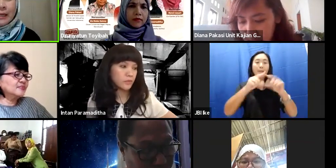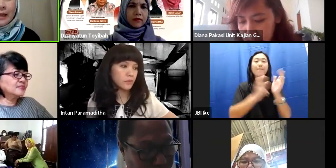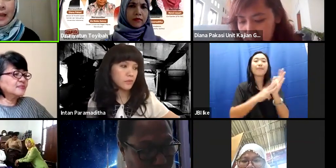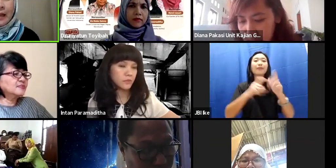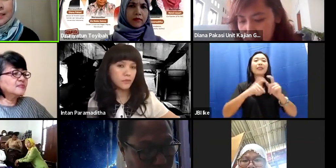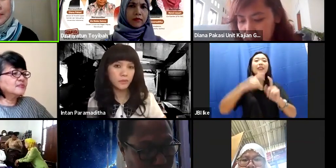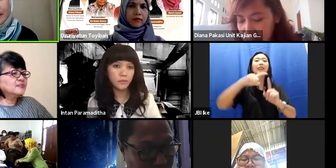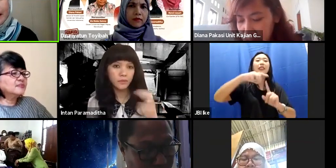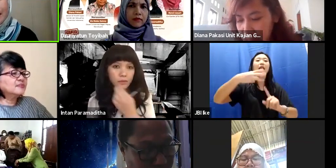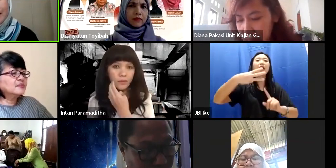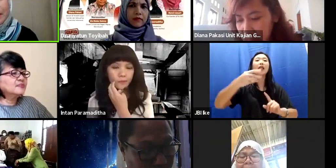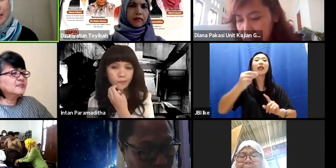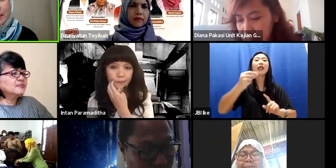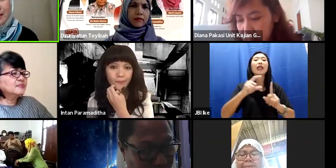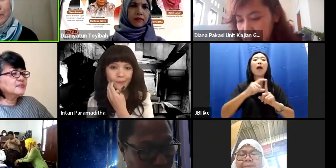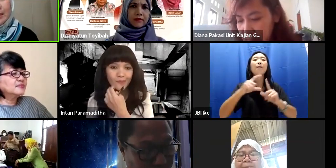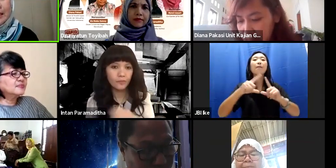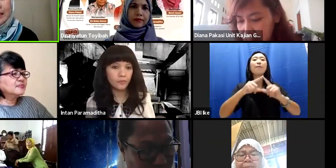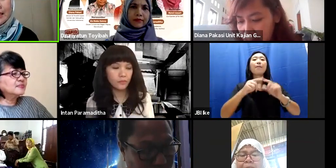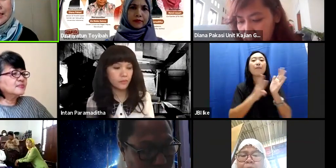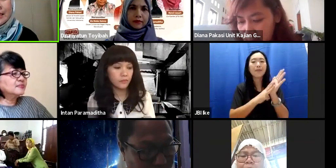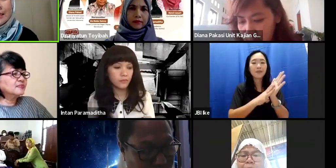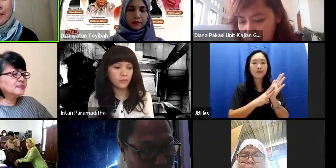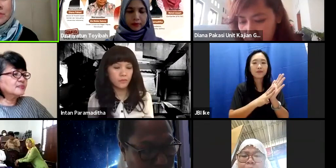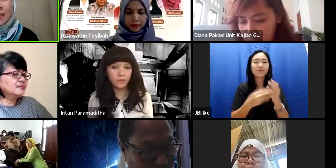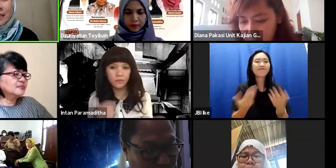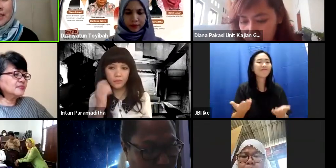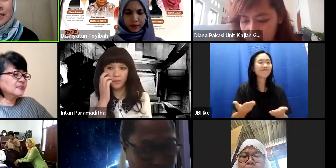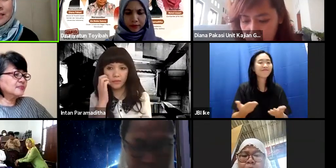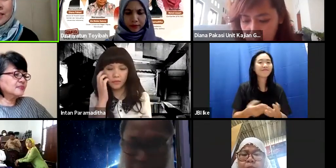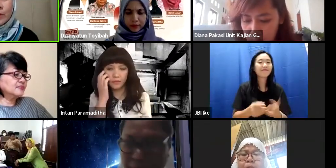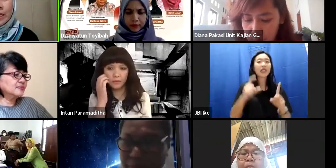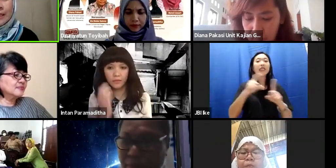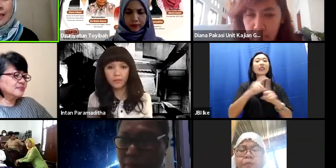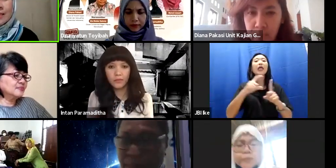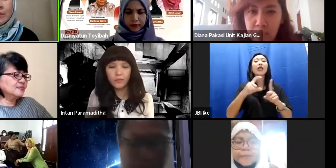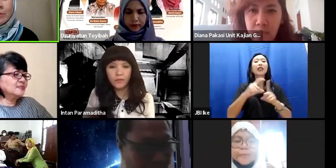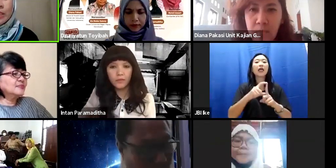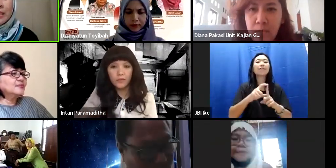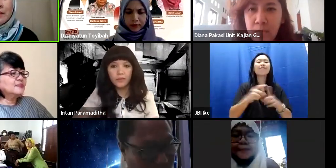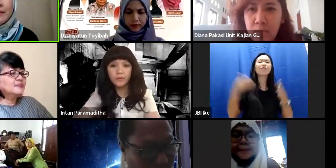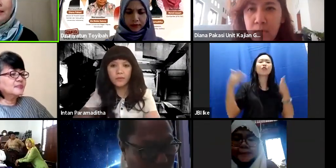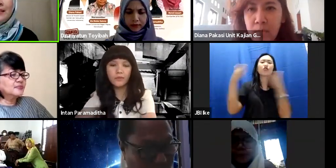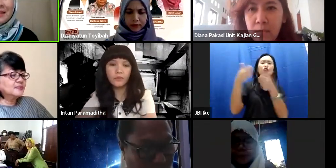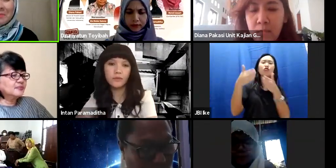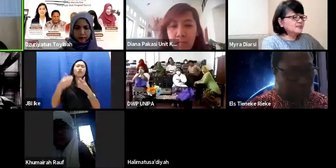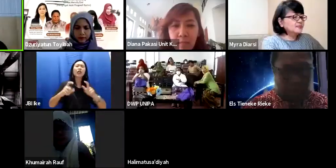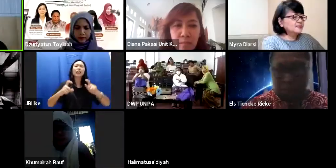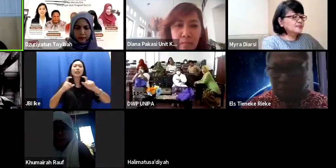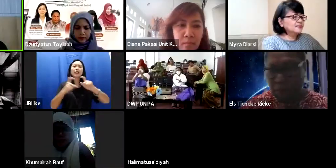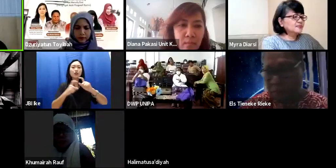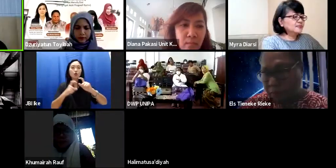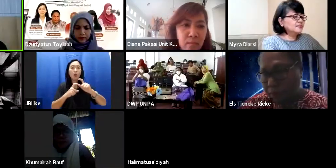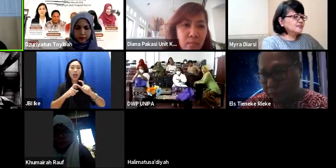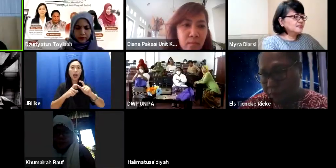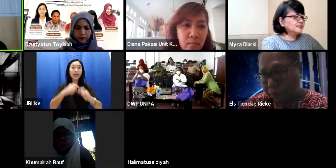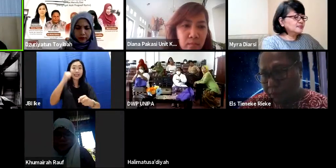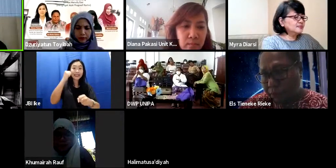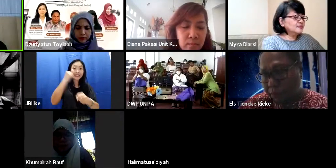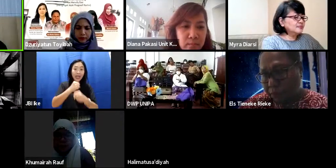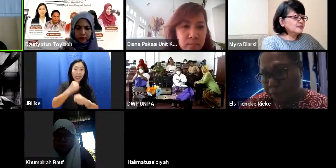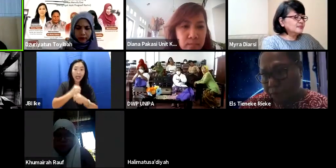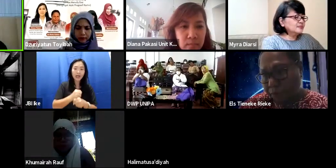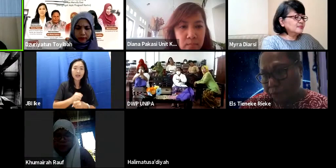Selain sebagai akademisi, spesialisasinya dalam gender dan seksualitas membuat ia banyak terlibat sebagai